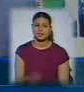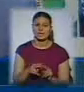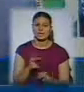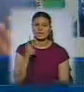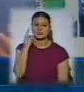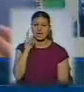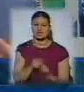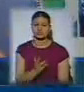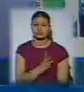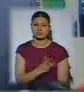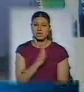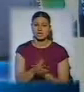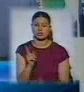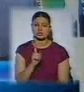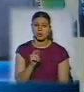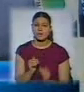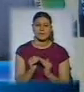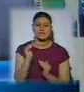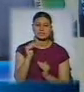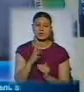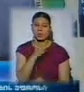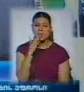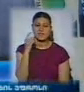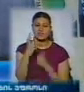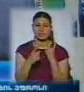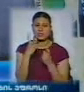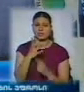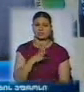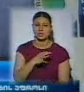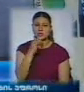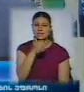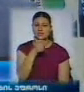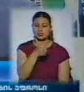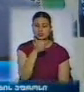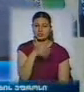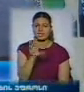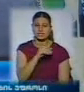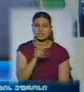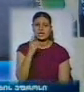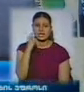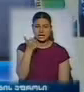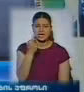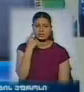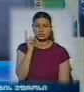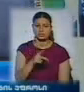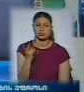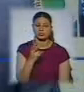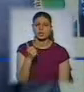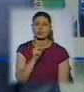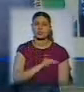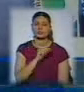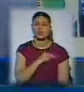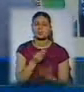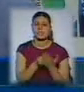Situația არის რომ maximalurat, pentru informația mi-a tăiat, medii s-au mânat, m-a tăiat, am avut gândul că de tu rogul mușa obs sau